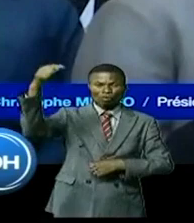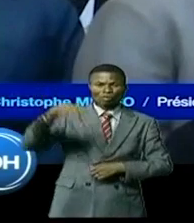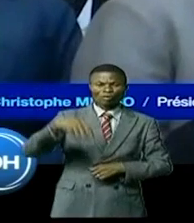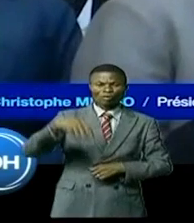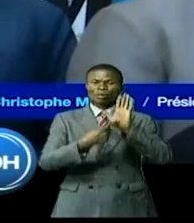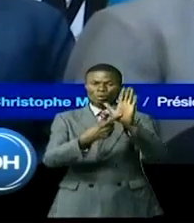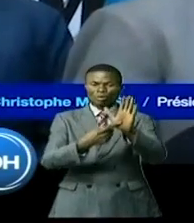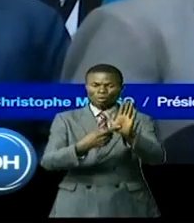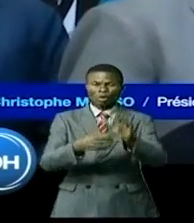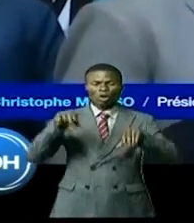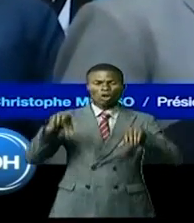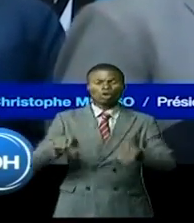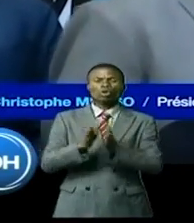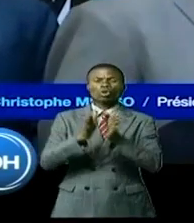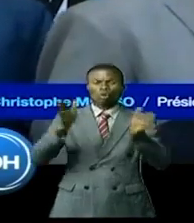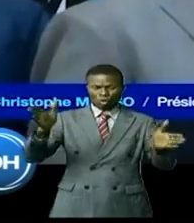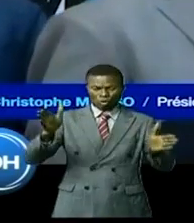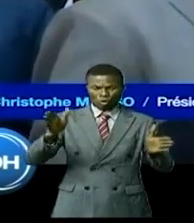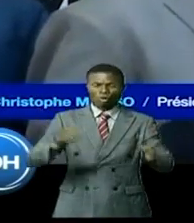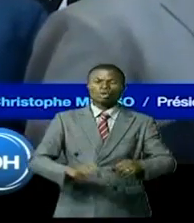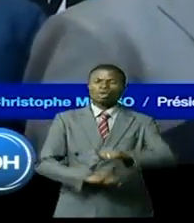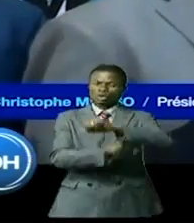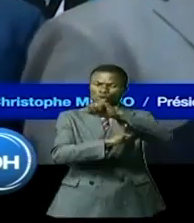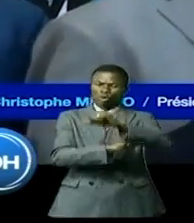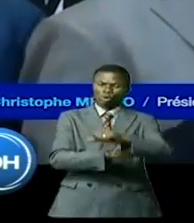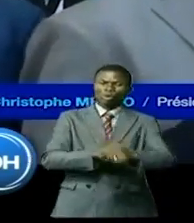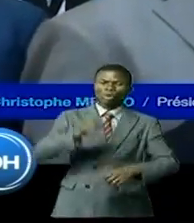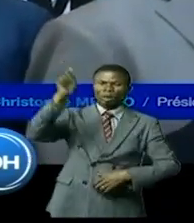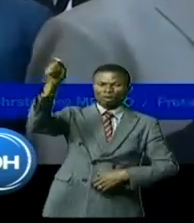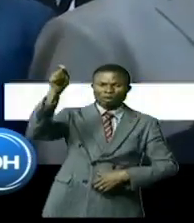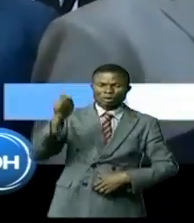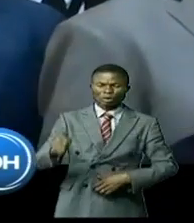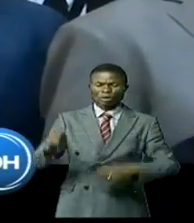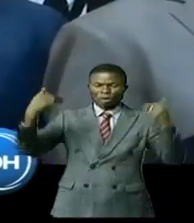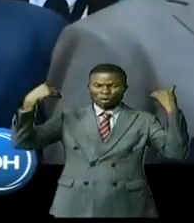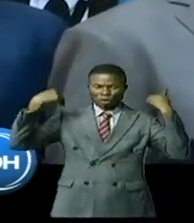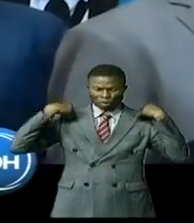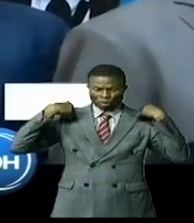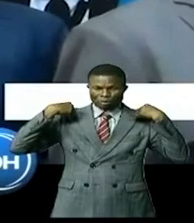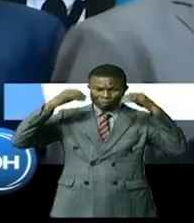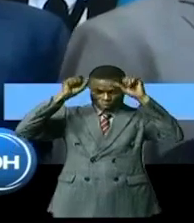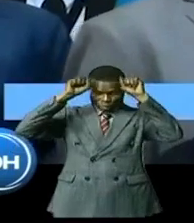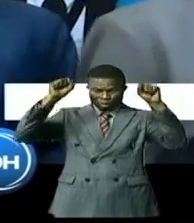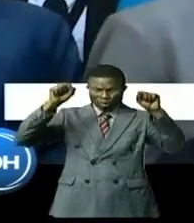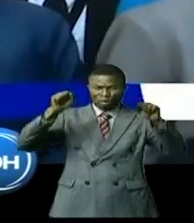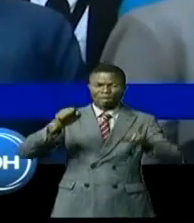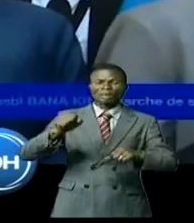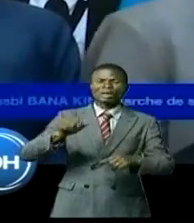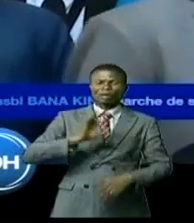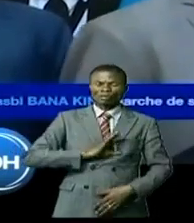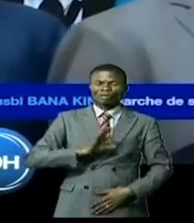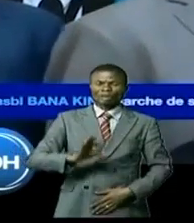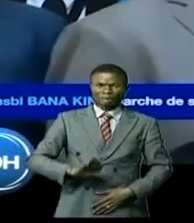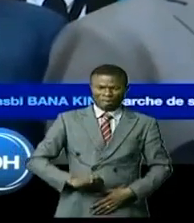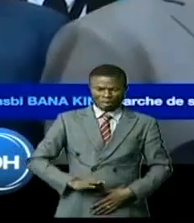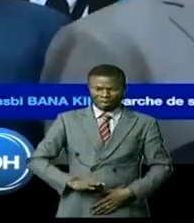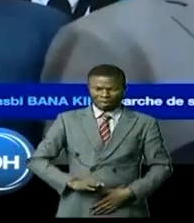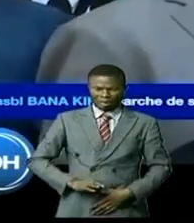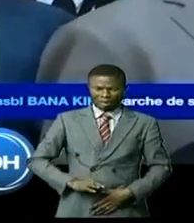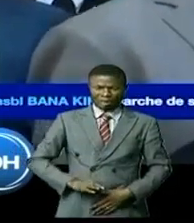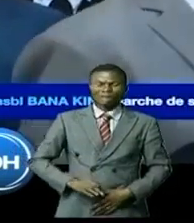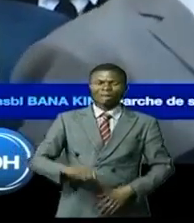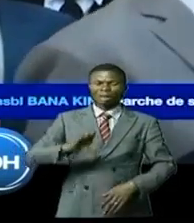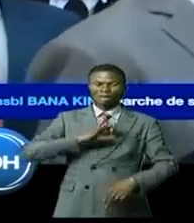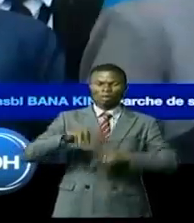Que Congo mobile Zalissima, il y a commandant suprême des forces armées et de la